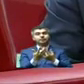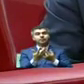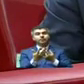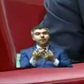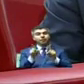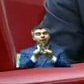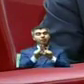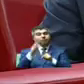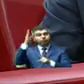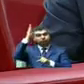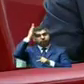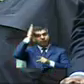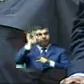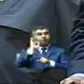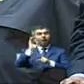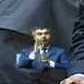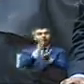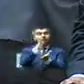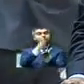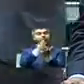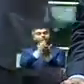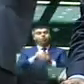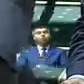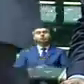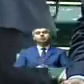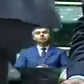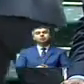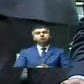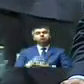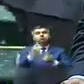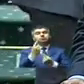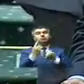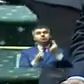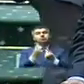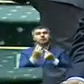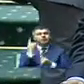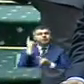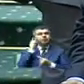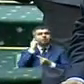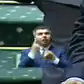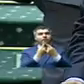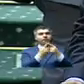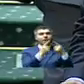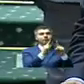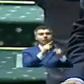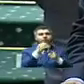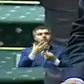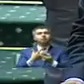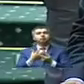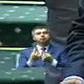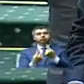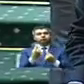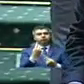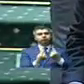الوطنية النزيهة، غير أننا لازلنا نسمع بعض الشبهات التي تسيء